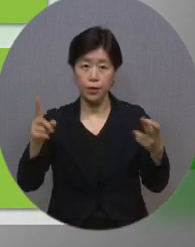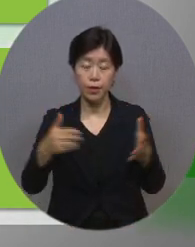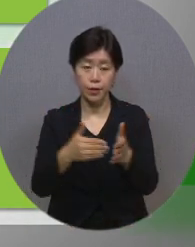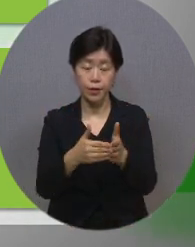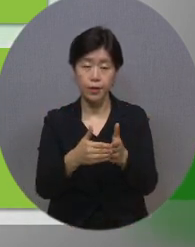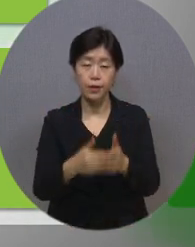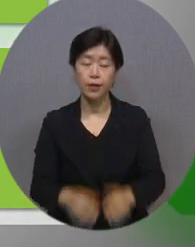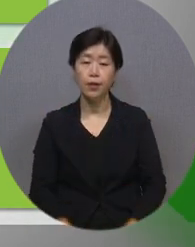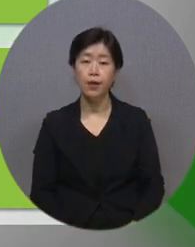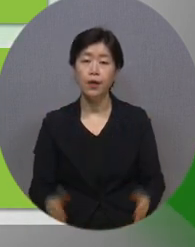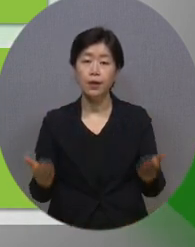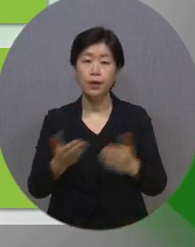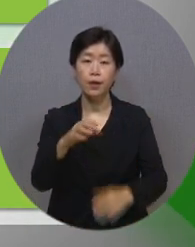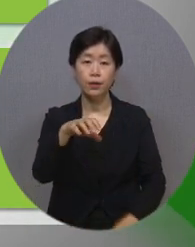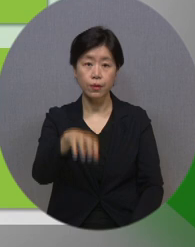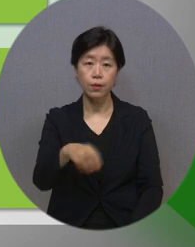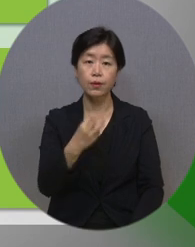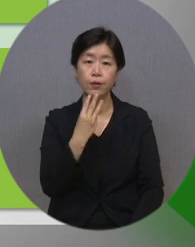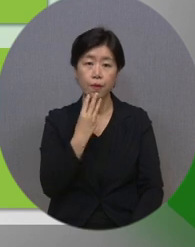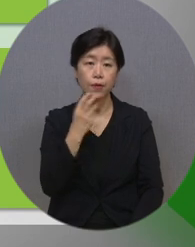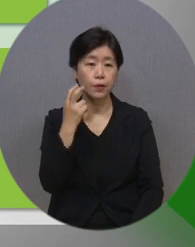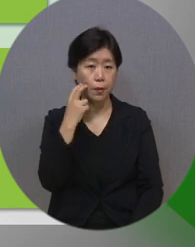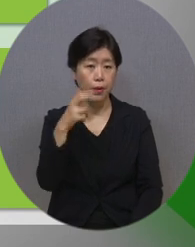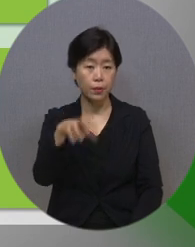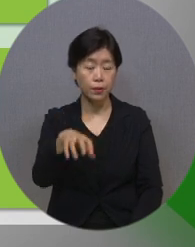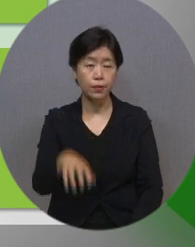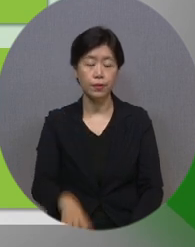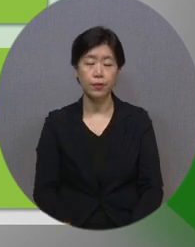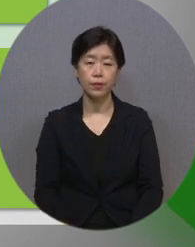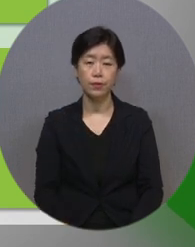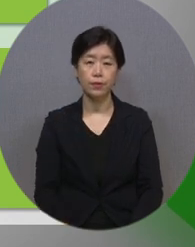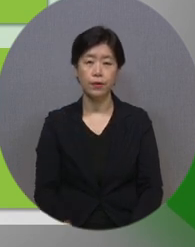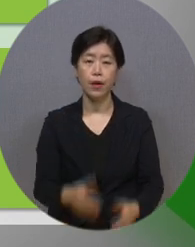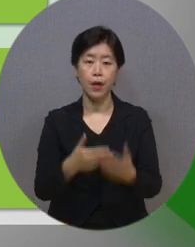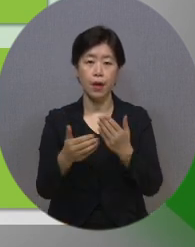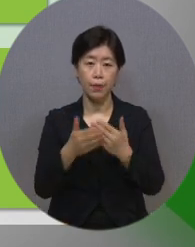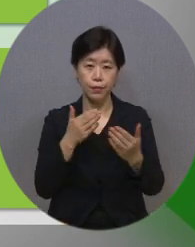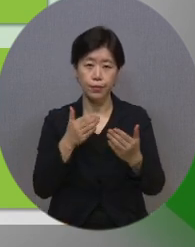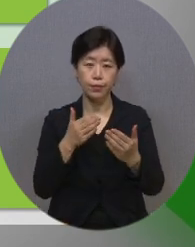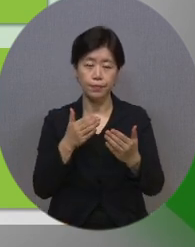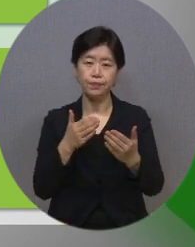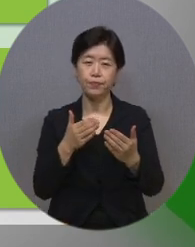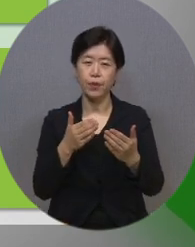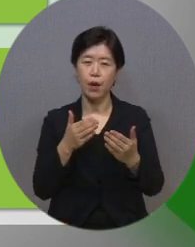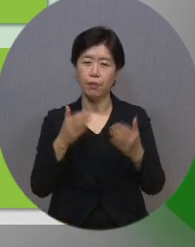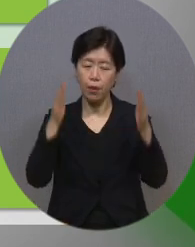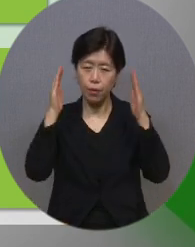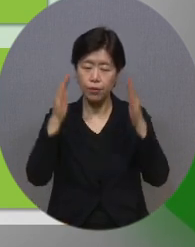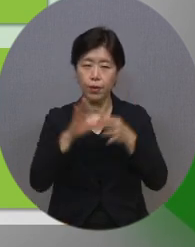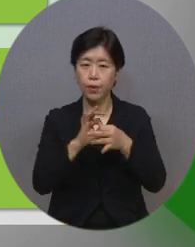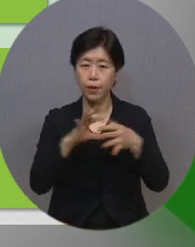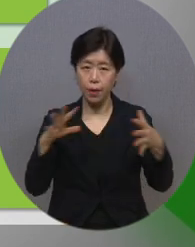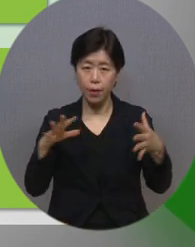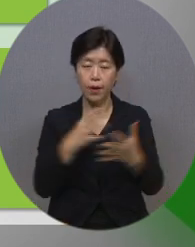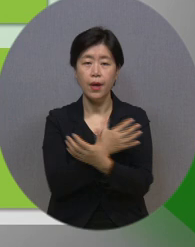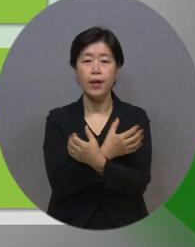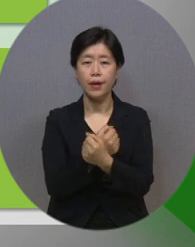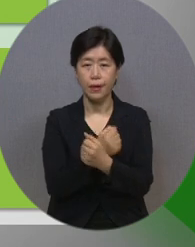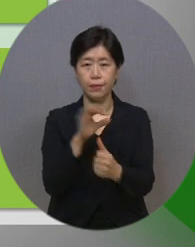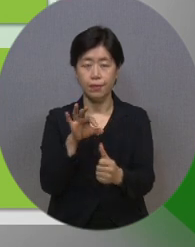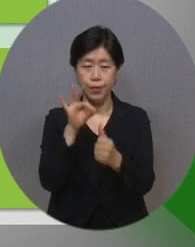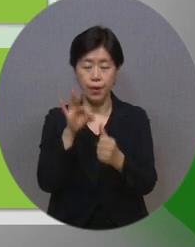31일까지며 근무지는 서울시 송파구입니다. 경력과 학력은 무관하며 계약직을